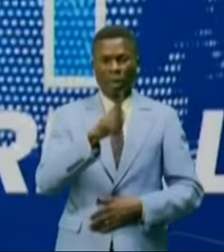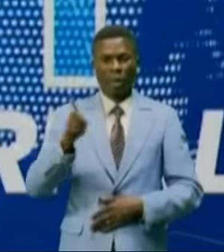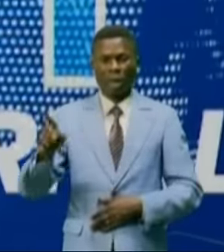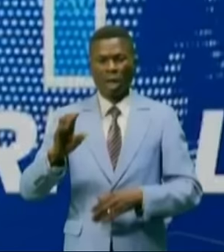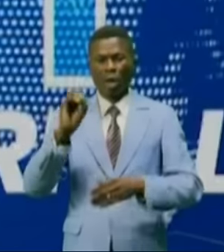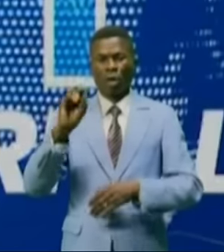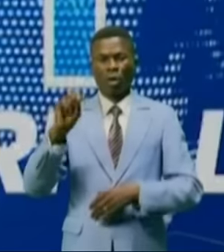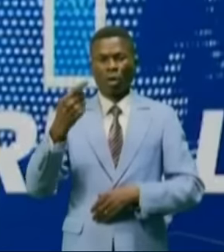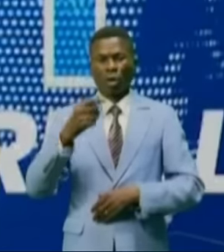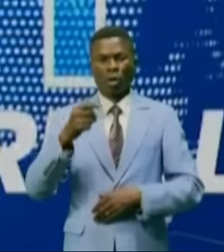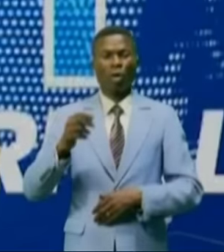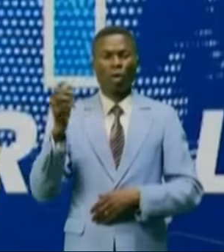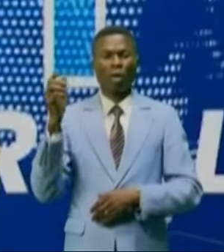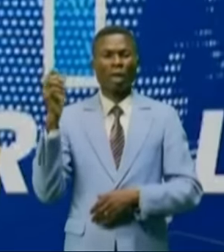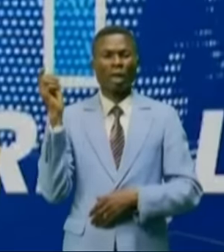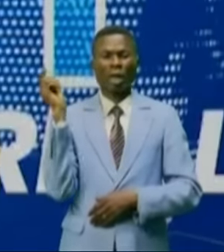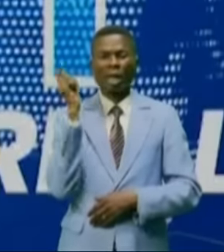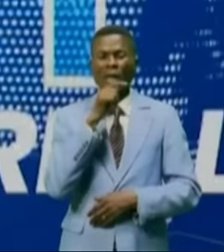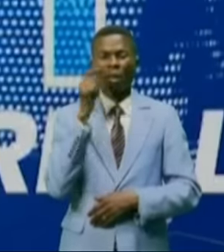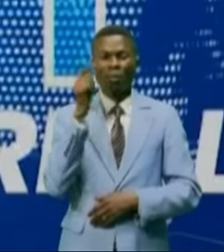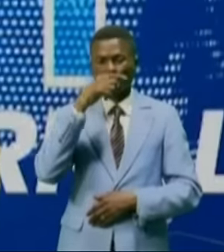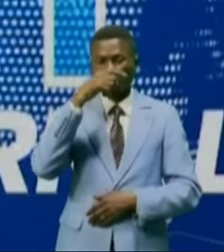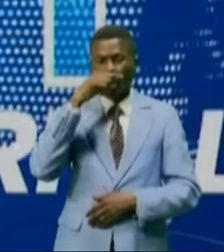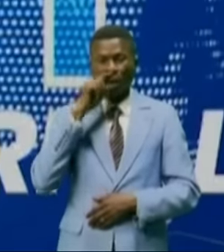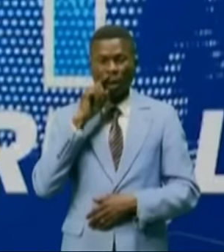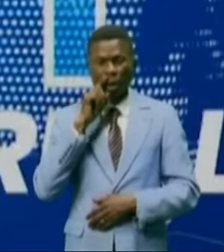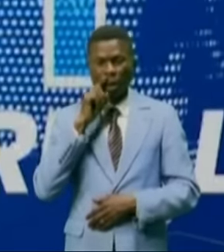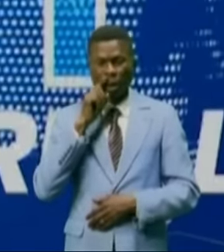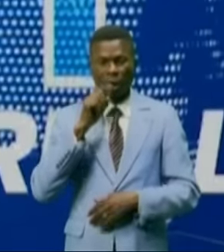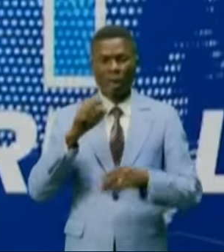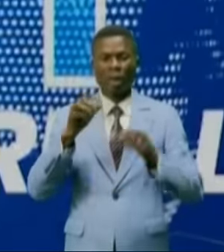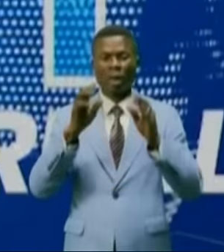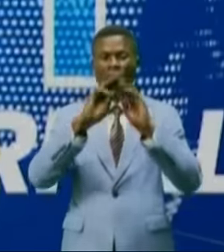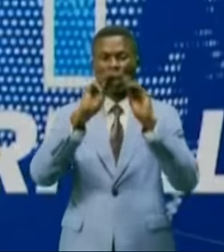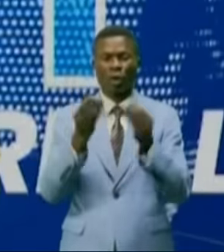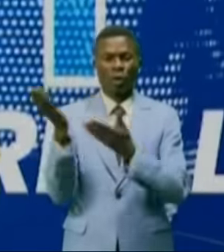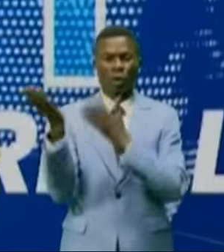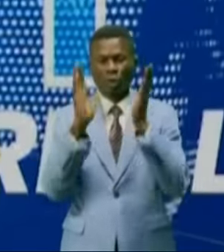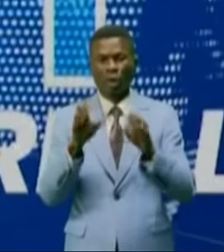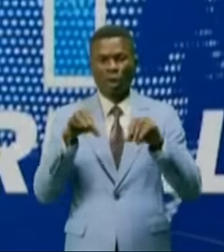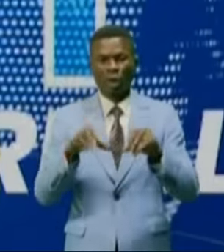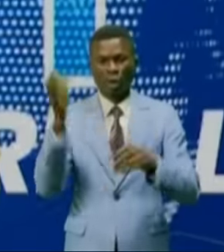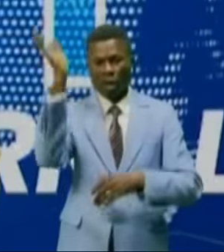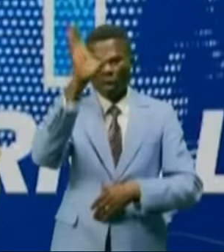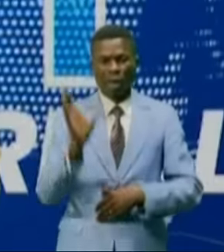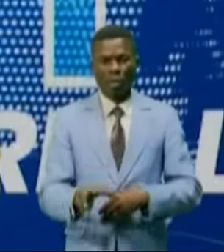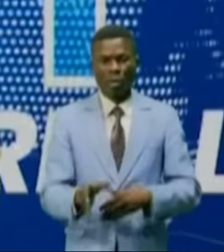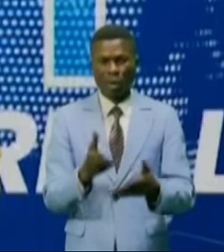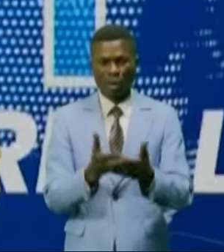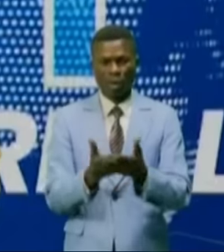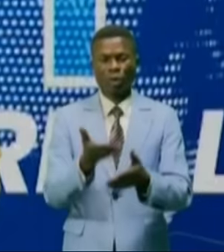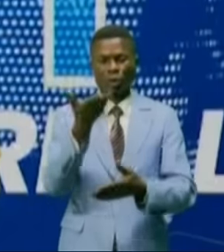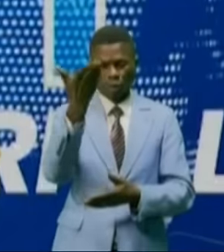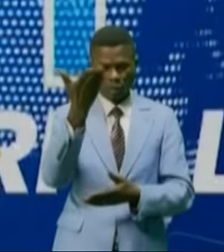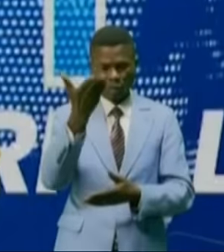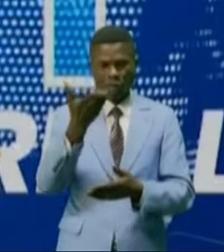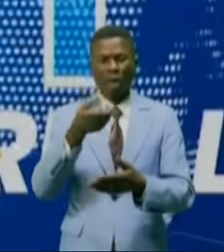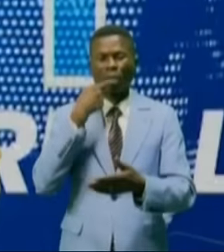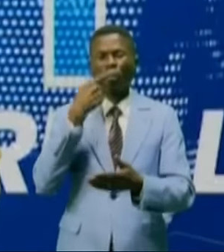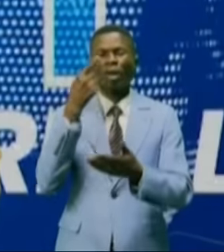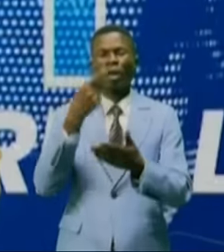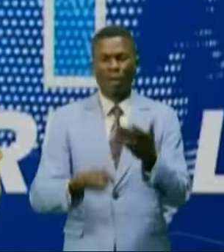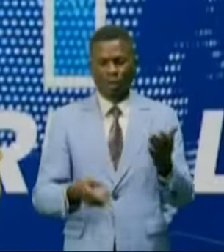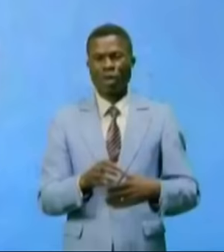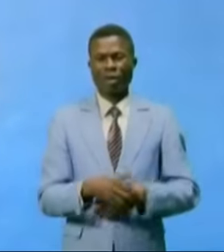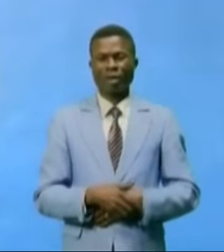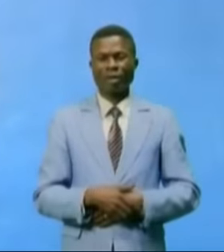l'ONG des Gabonaises On Forest Youth Investment et la Chambre de commerce du Congo central. Séverine Pascal, Katanda et Bijoué